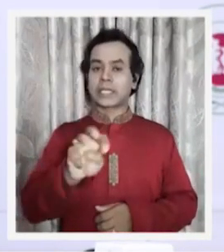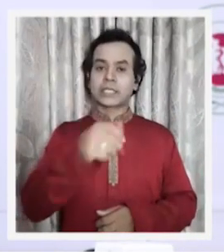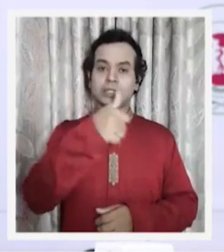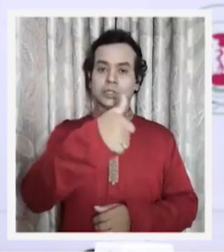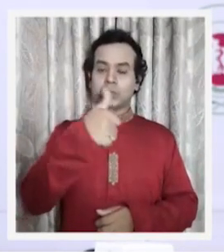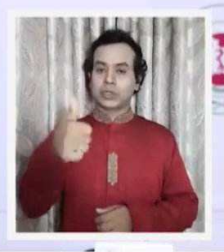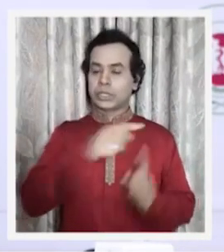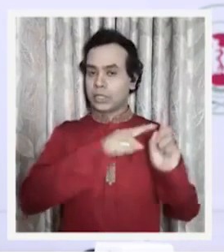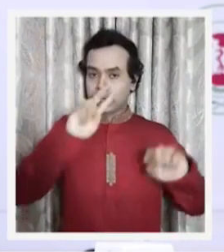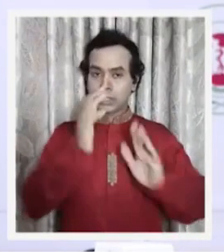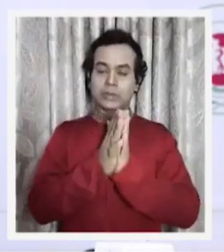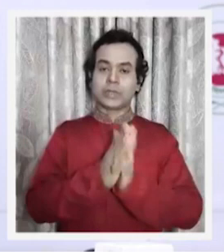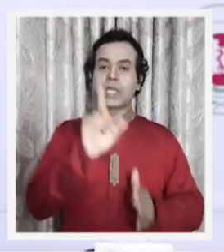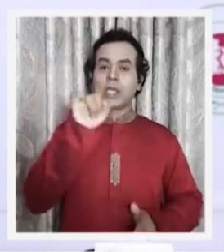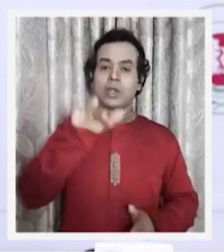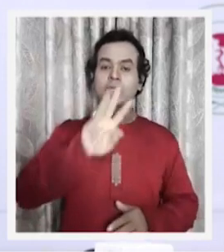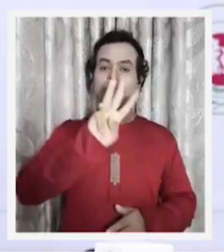জন, এ পর্যন্ত সুস্থ